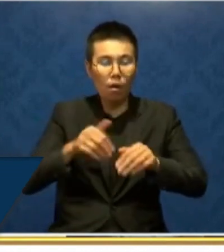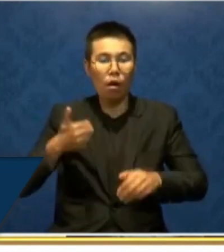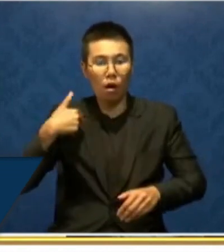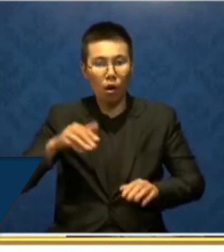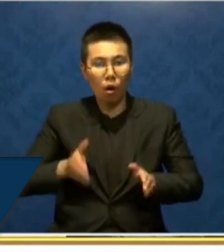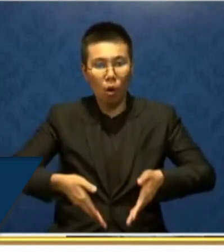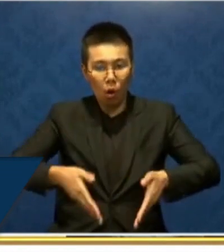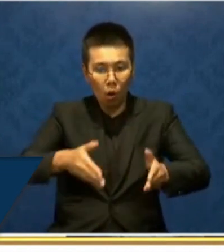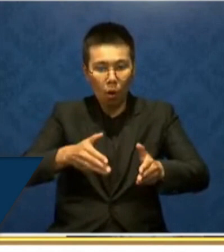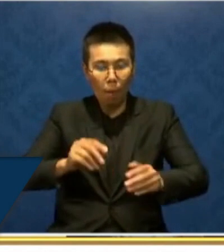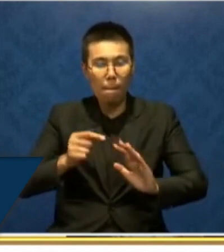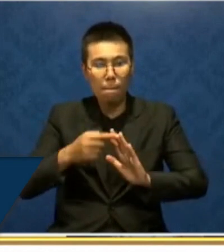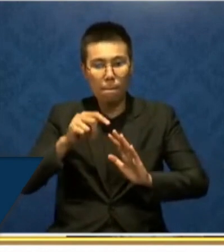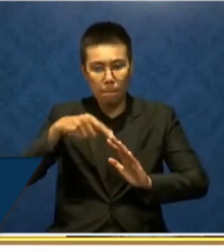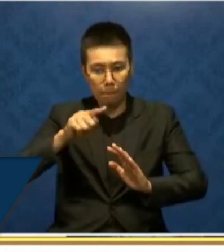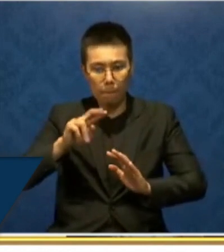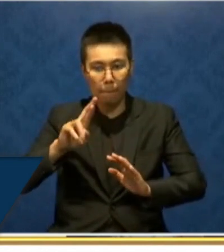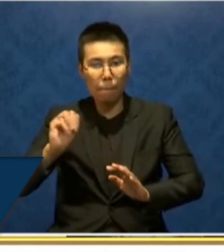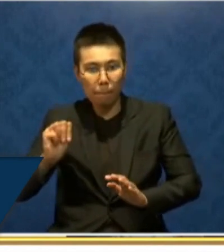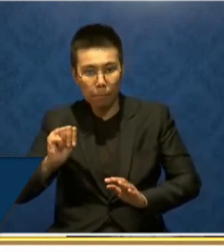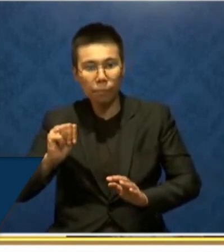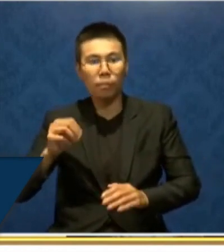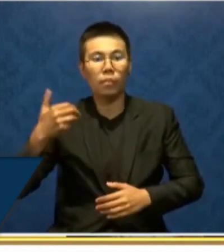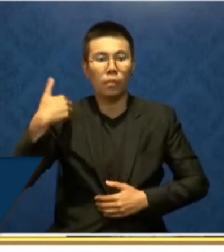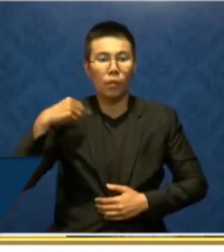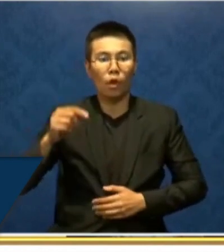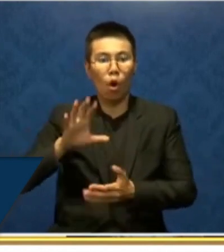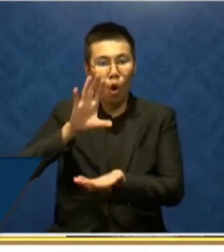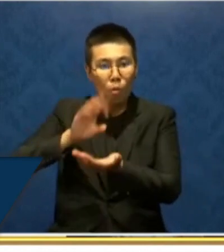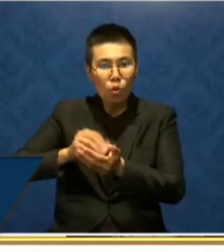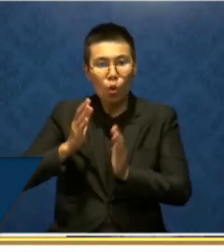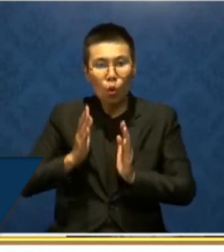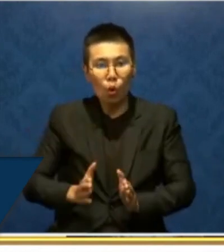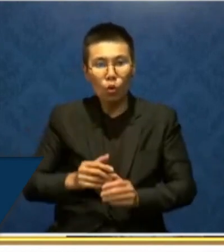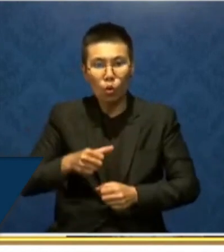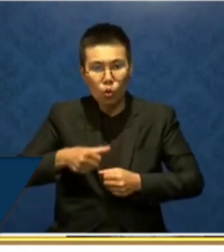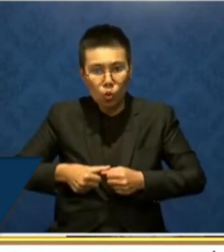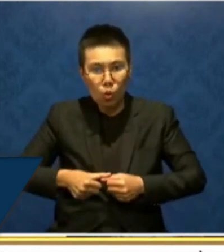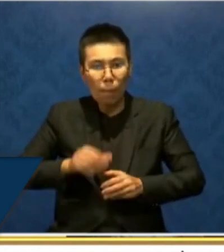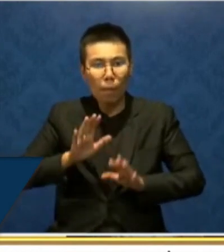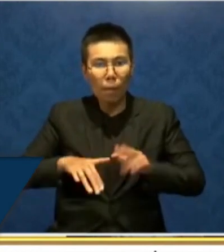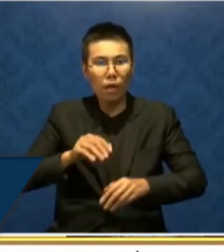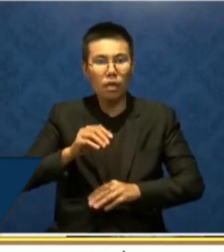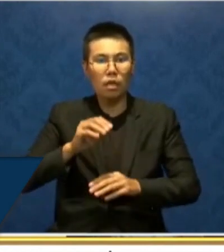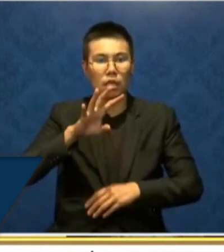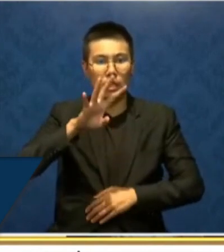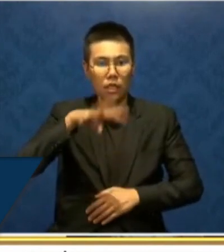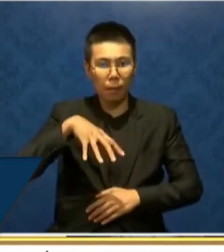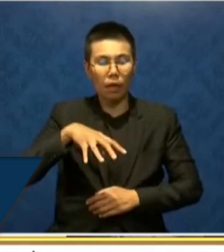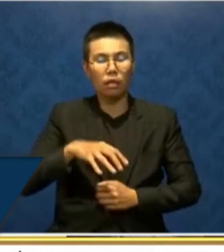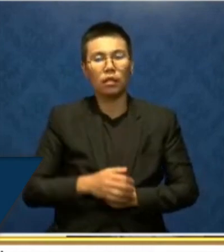ต่ปี62เป็นต้นมาเนี่ยมีข้อมูลนะครับสำหรับผู้ที่อาศัยลุกล้ำเนี่ยประมาณ